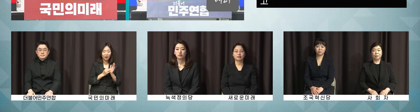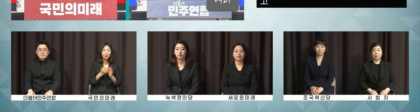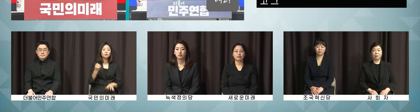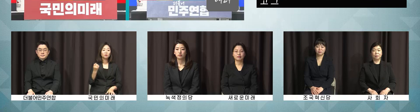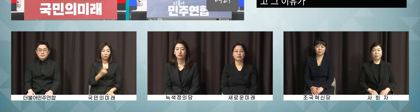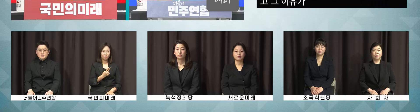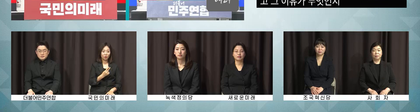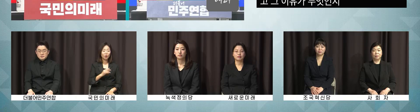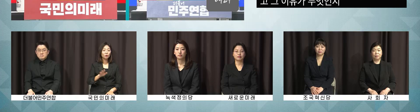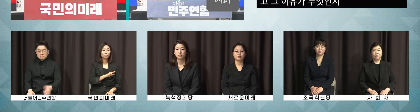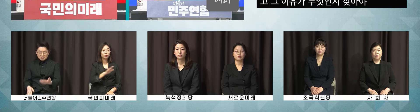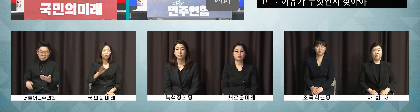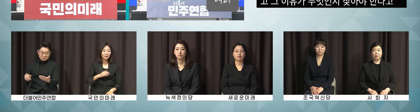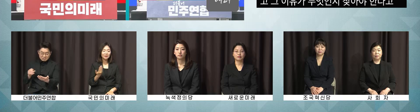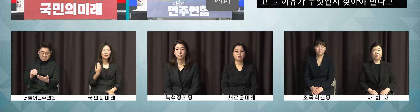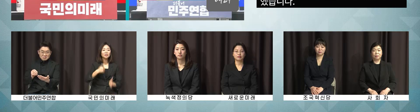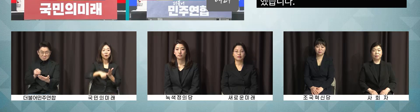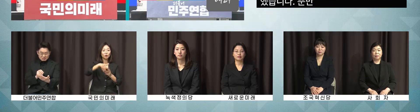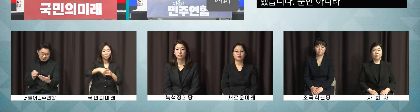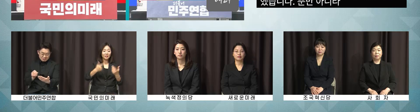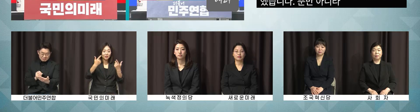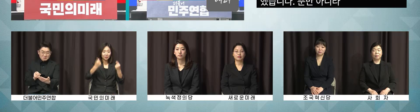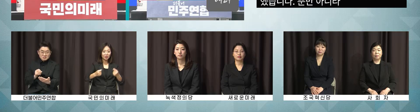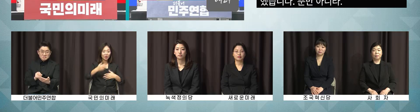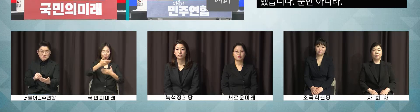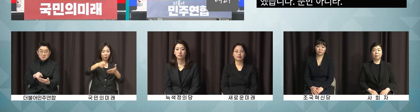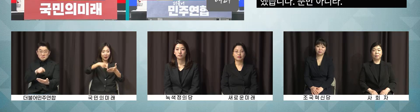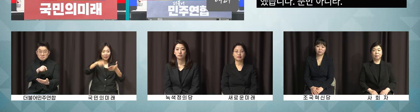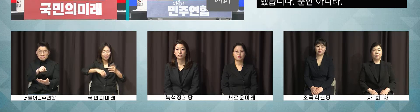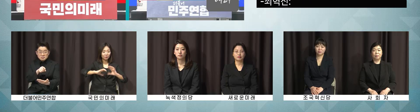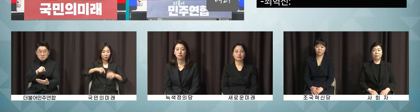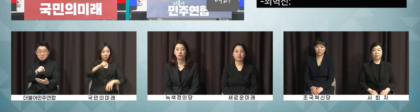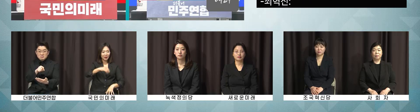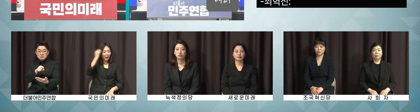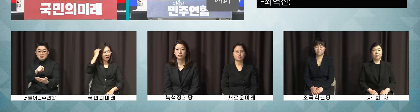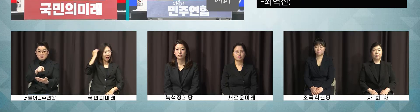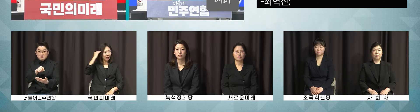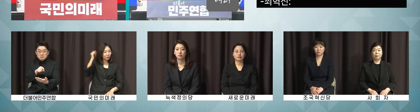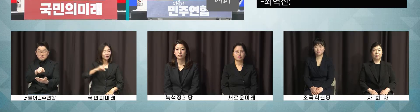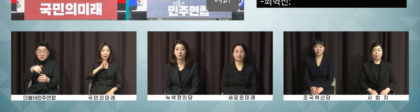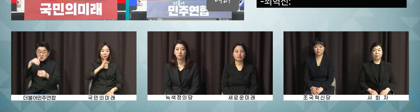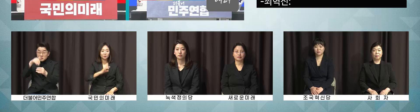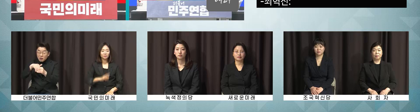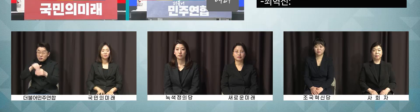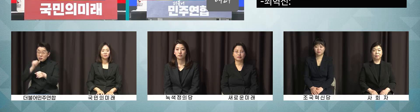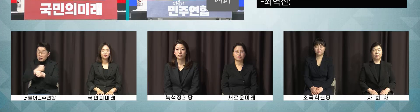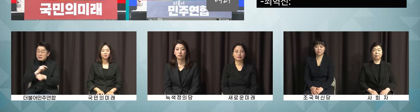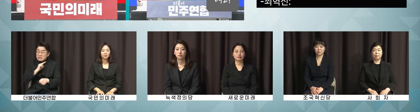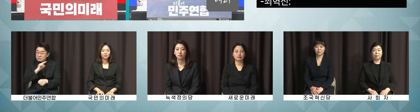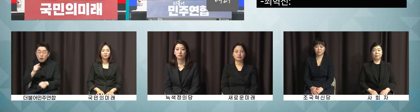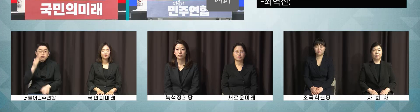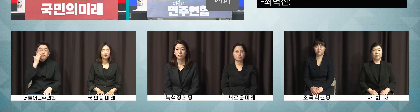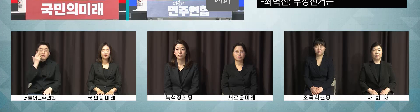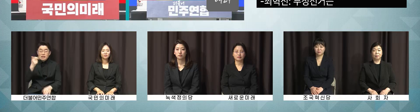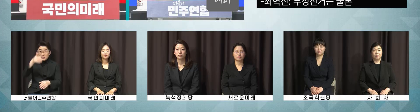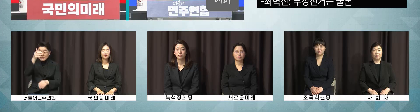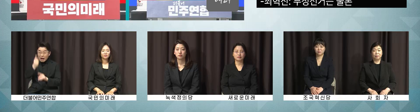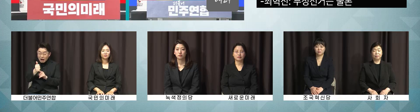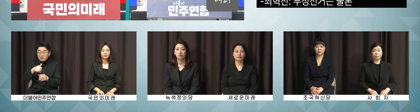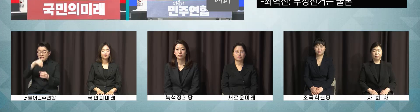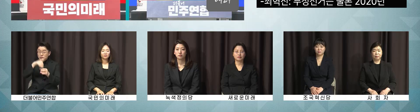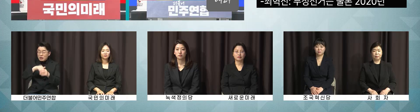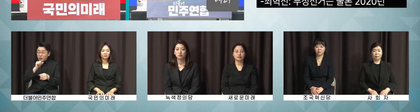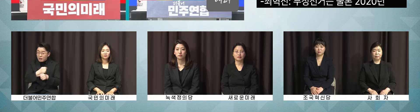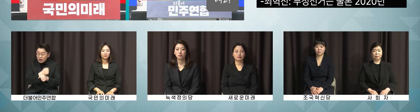아니라 우리의 사전 투표와 같이 관내 투표를 하는 나라는 존재하지 부정선거는 않습니다. 물론 2020년 총선 재검표도